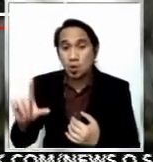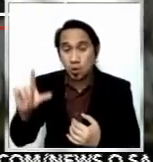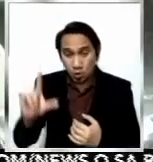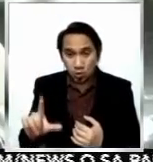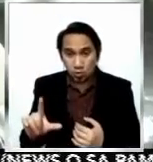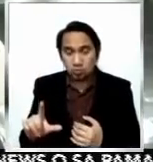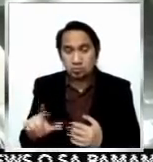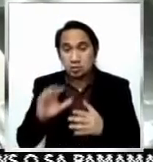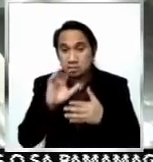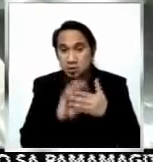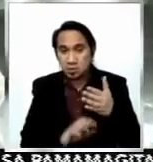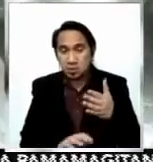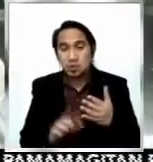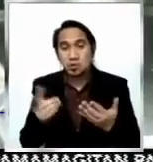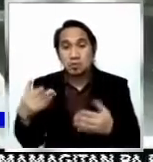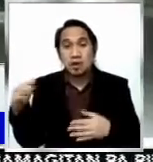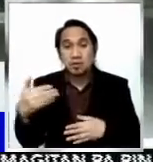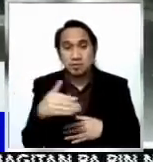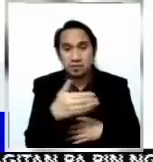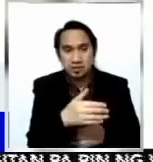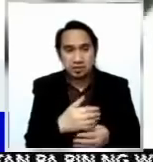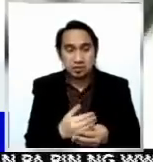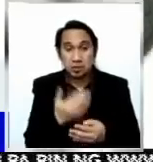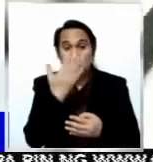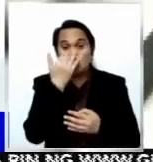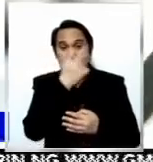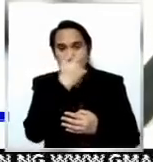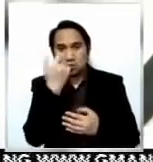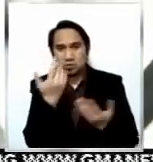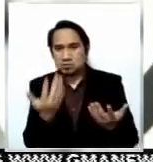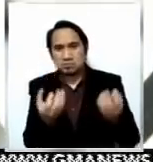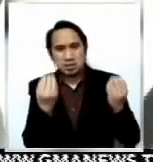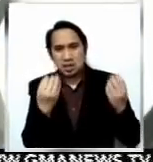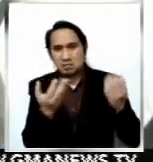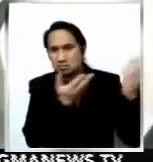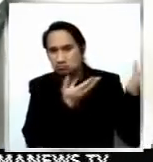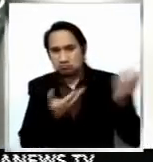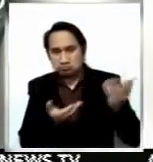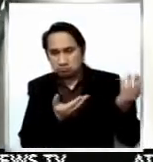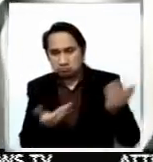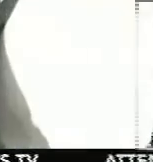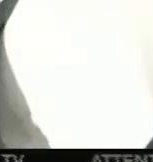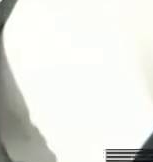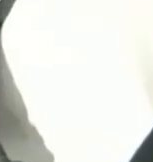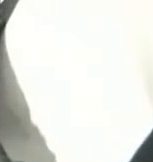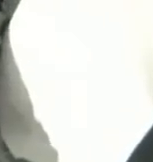kada kilo. Marami yung dating ngayon eh. Bumaba. Bernadette Reyes, Nakatutok, 24 Oras.